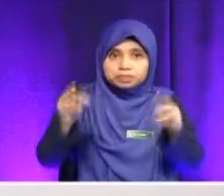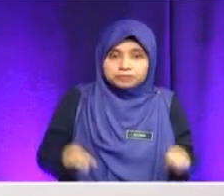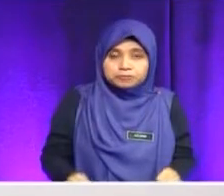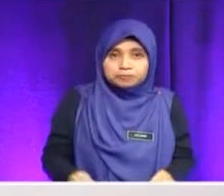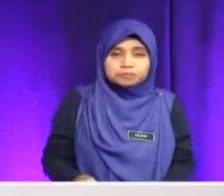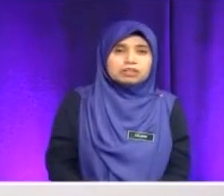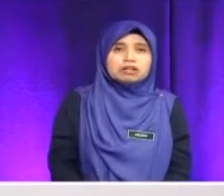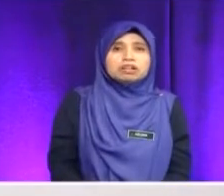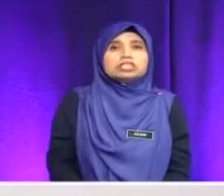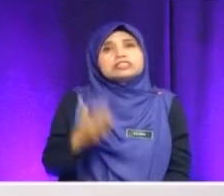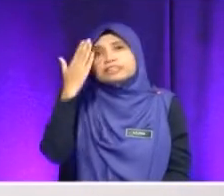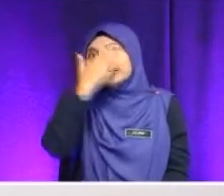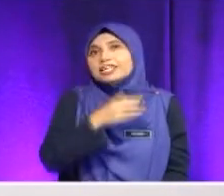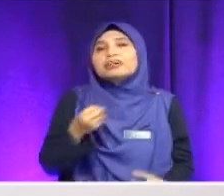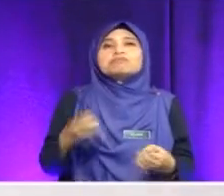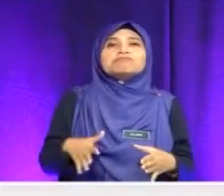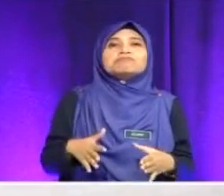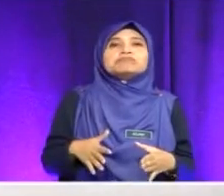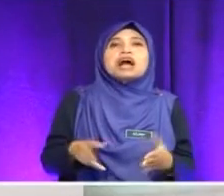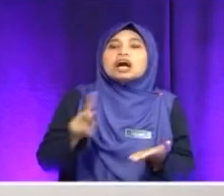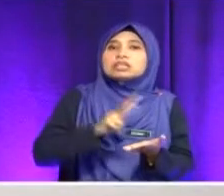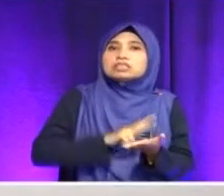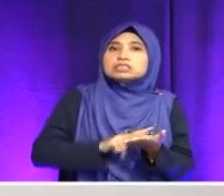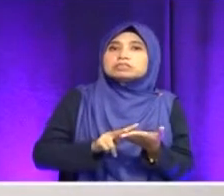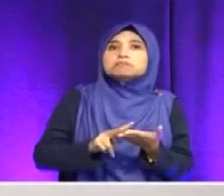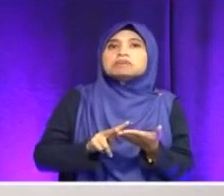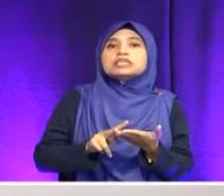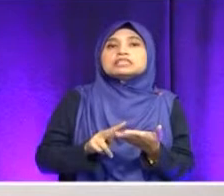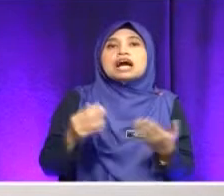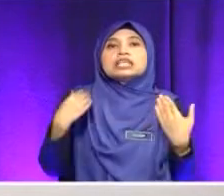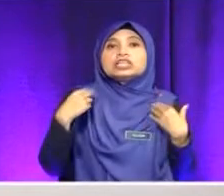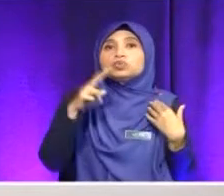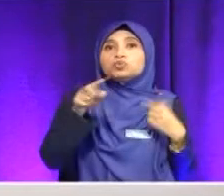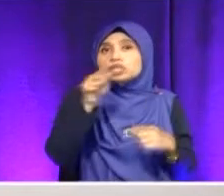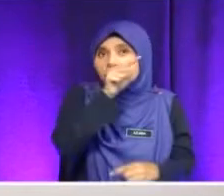rumput musim kemarau Saya punya